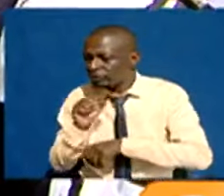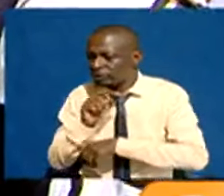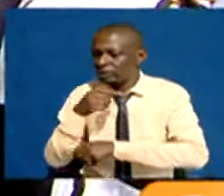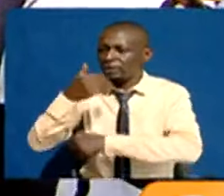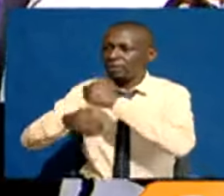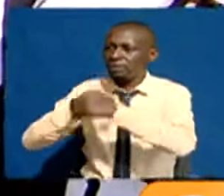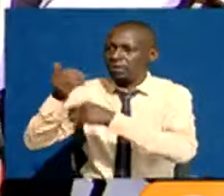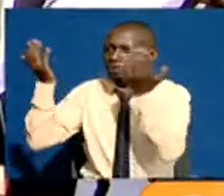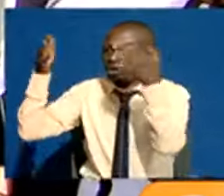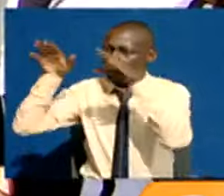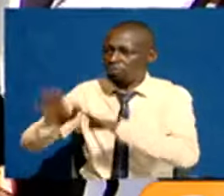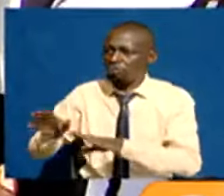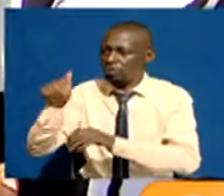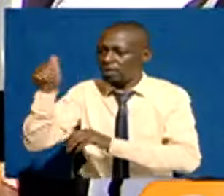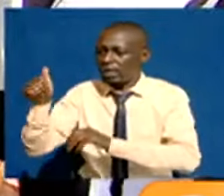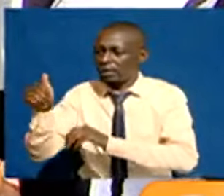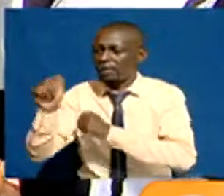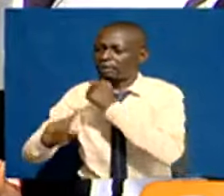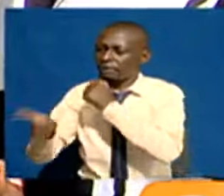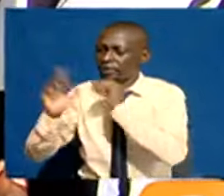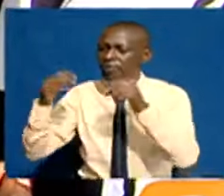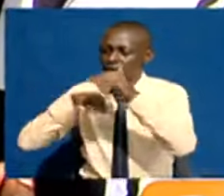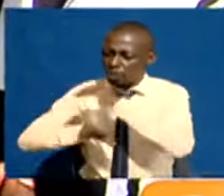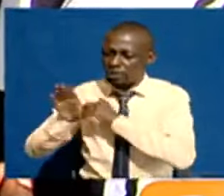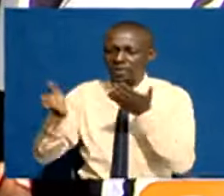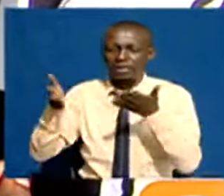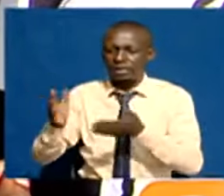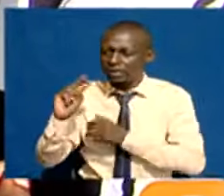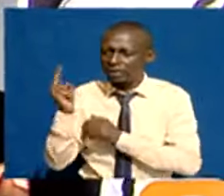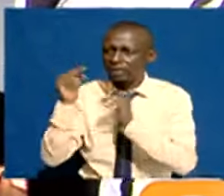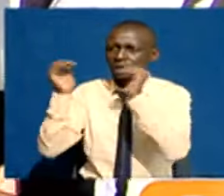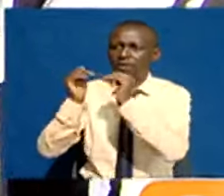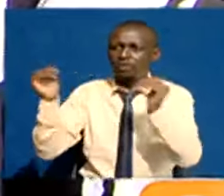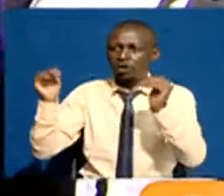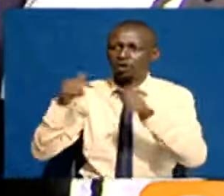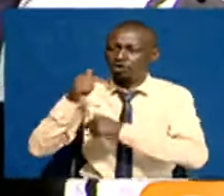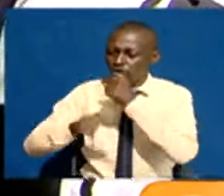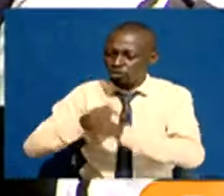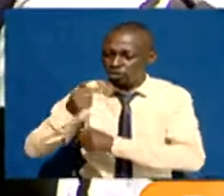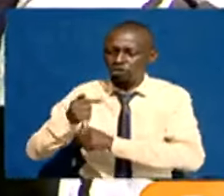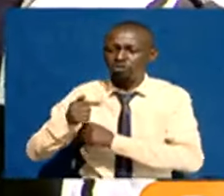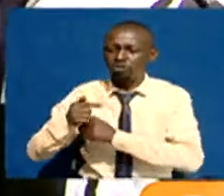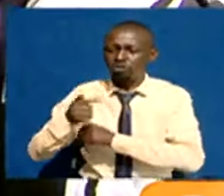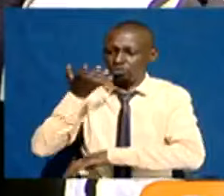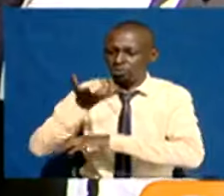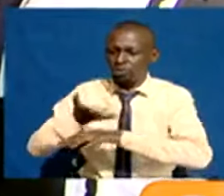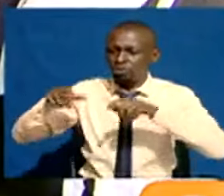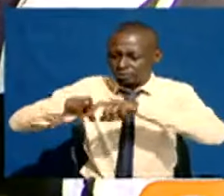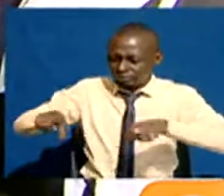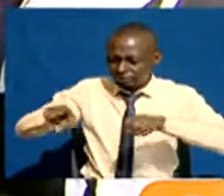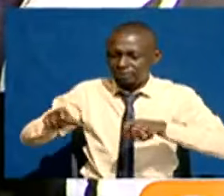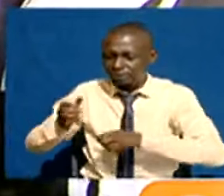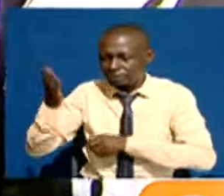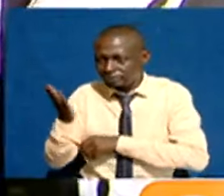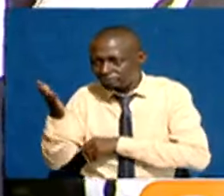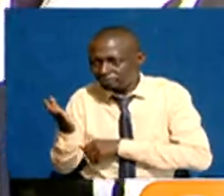imeanguka. Na kulikuwa na wenzangu wengine walikuwa mtu sita walikuwa huku ndani kwa second floor. Walikuwa nakata walikuwa shagonga floor. Sasa walikuwa nakata hizo chuma. Sasa ile